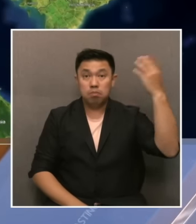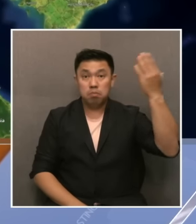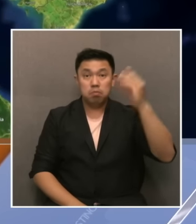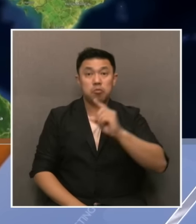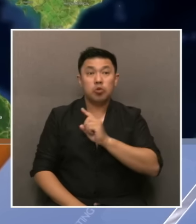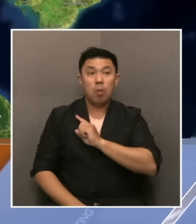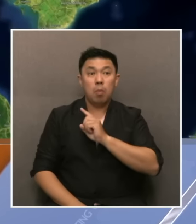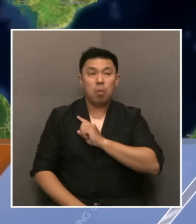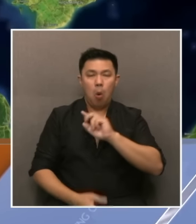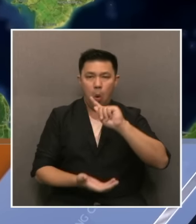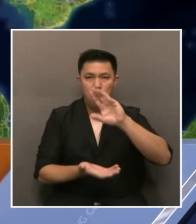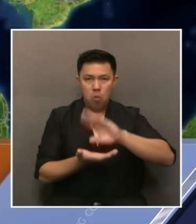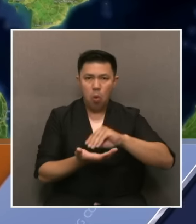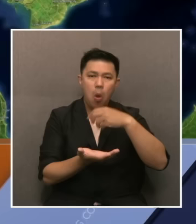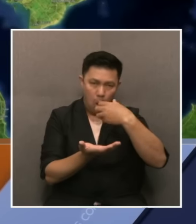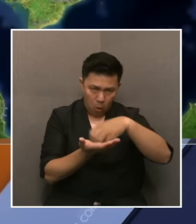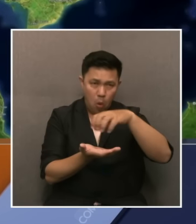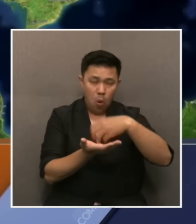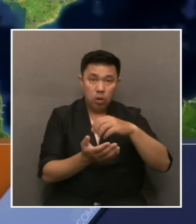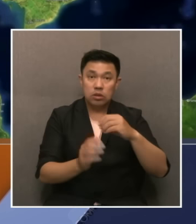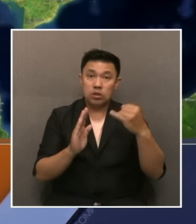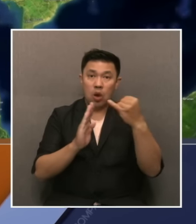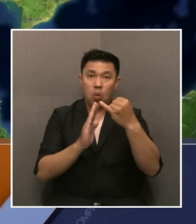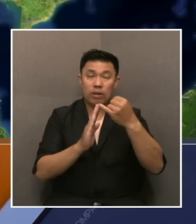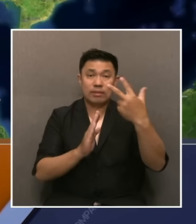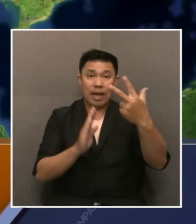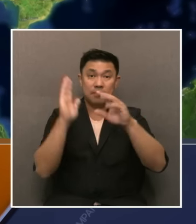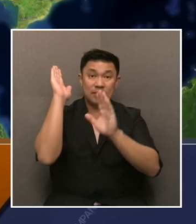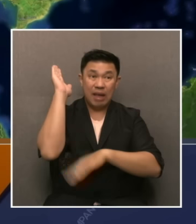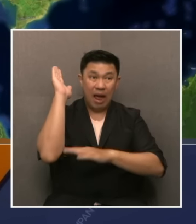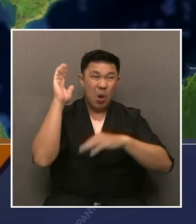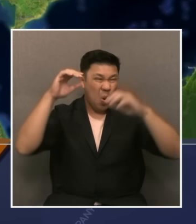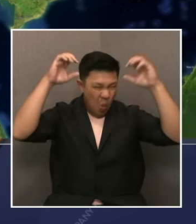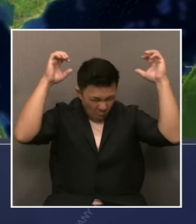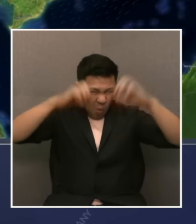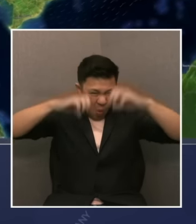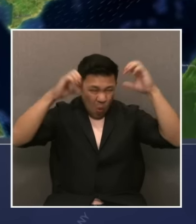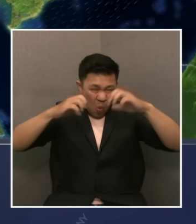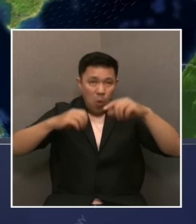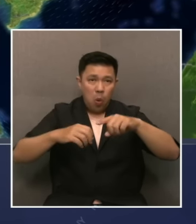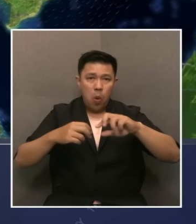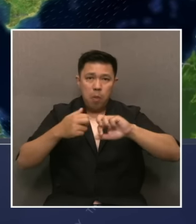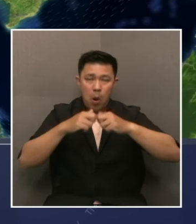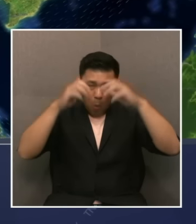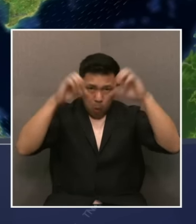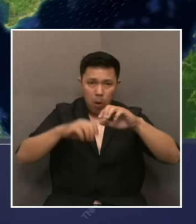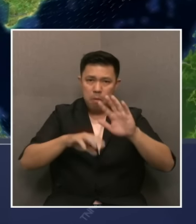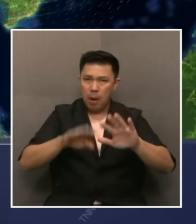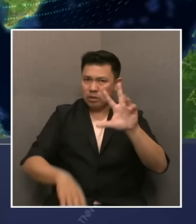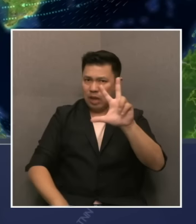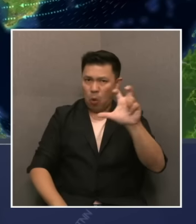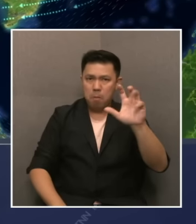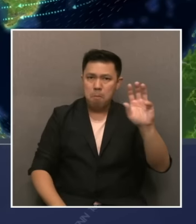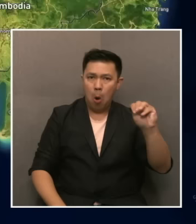าก็ได้ให้ความโulasน์้วาสามจหว timeline มีฝนตกหนัก ปริมาผน 50กกวา 300 mm